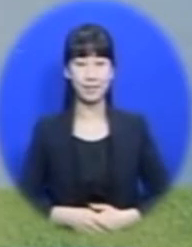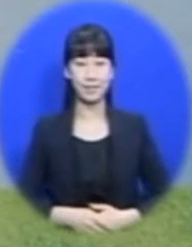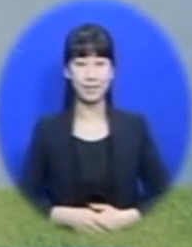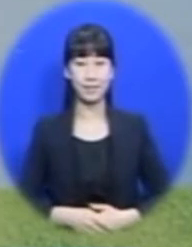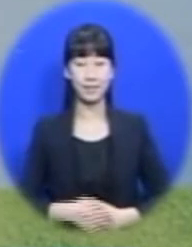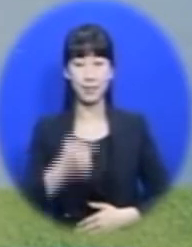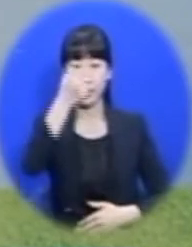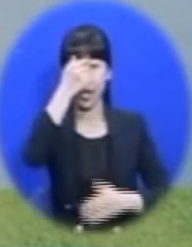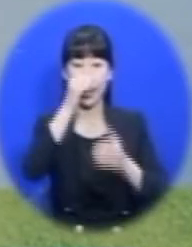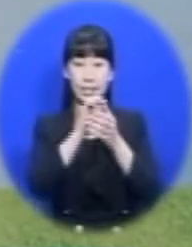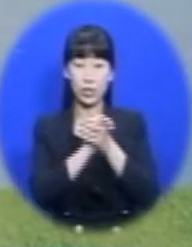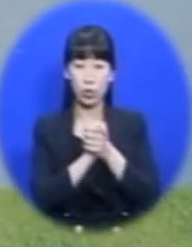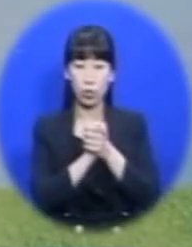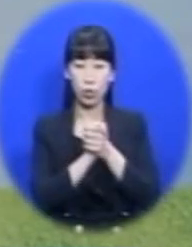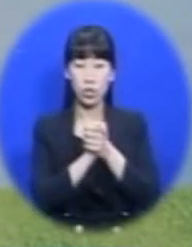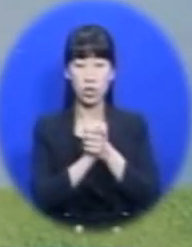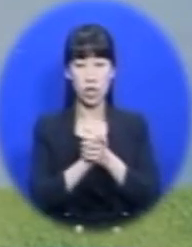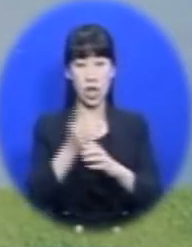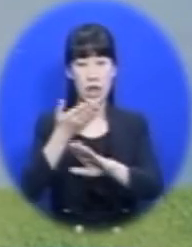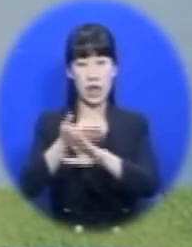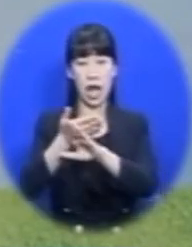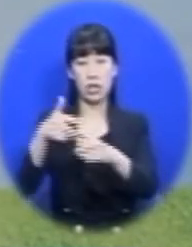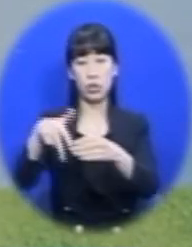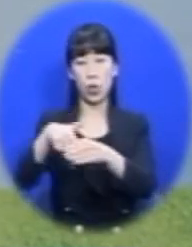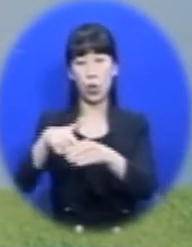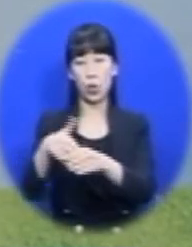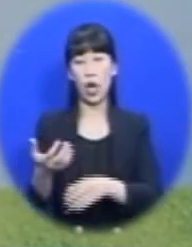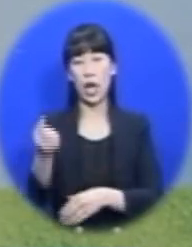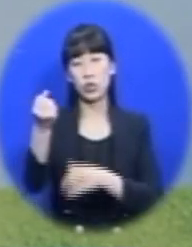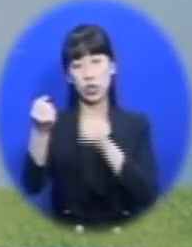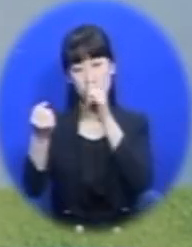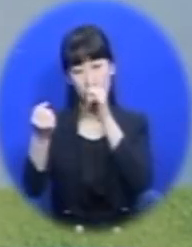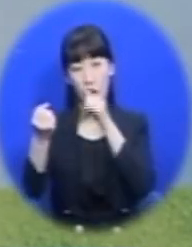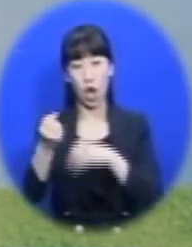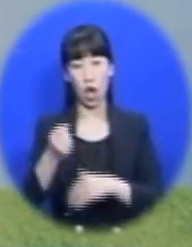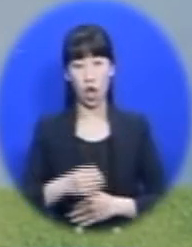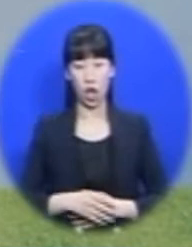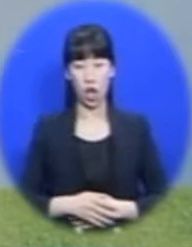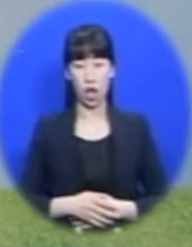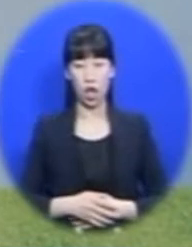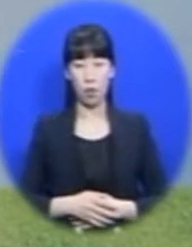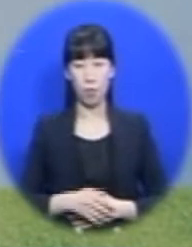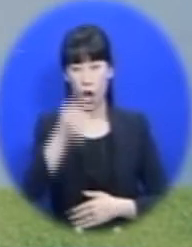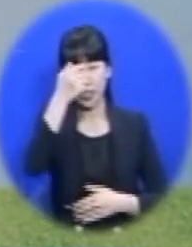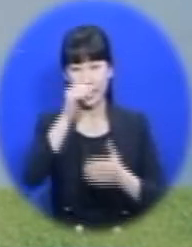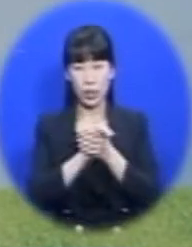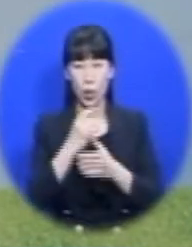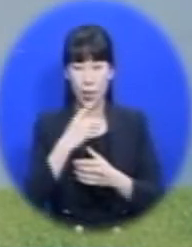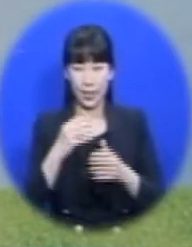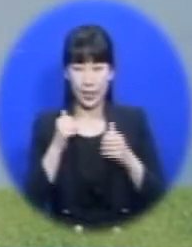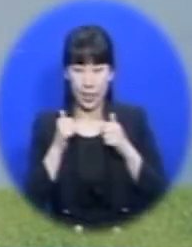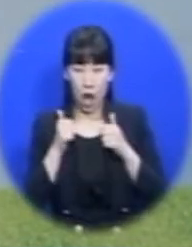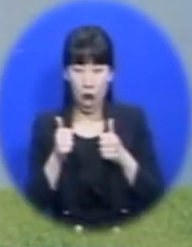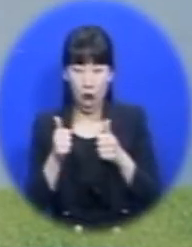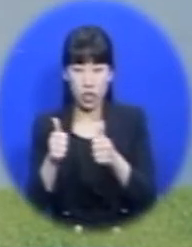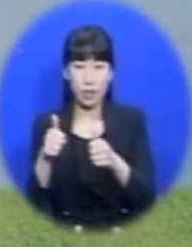기도는 우리들보다 더 열심히 하는 종교가 있습니다. 아주 기도하면 극성스러운 종교가 있습니다.